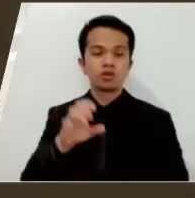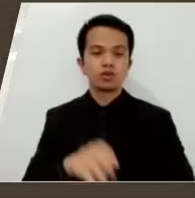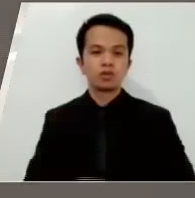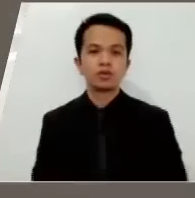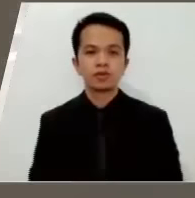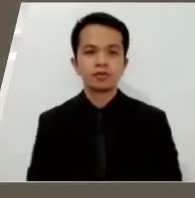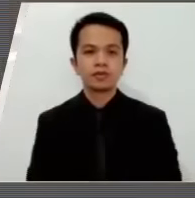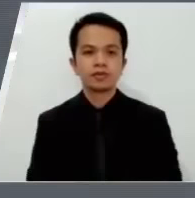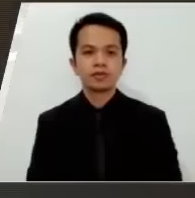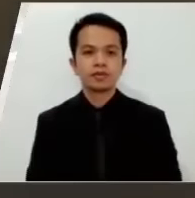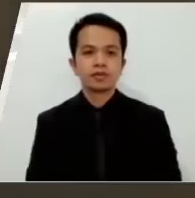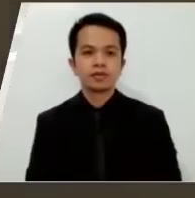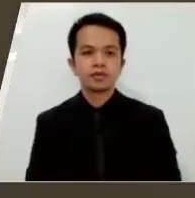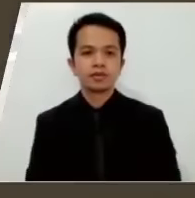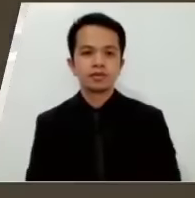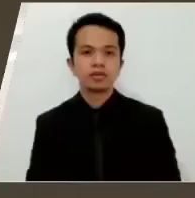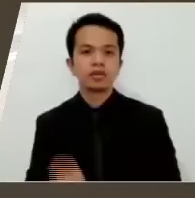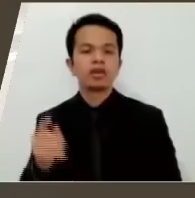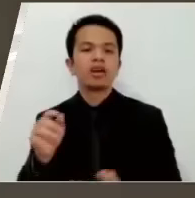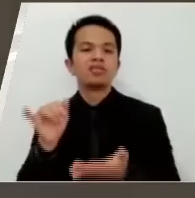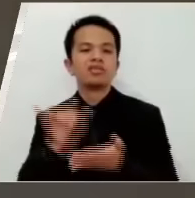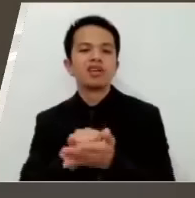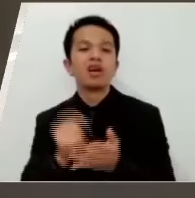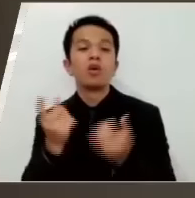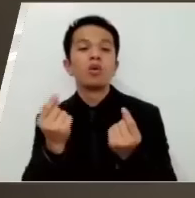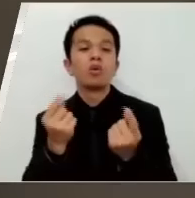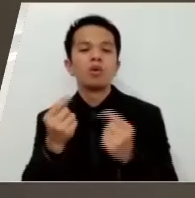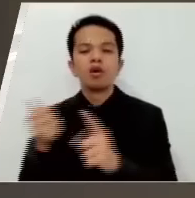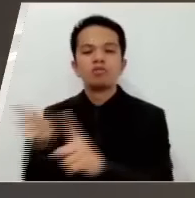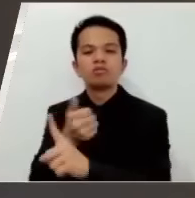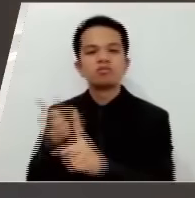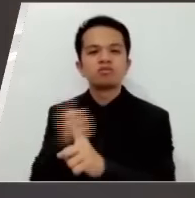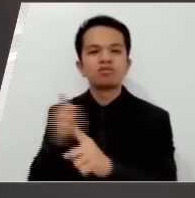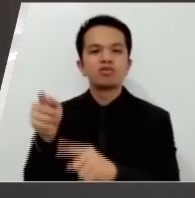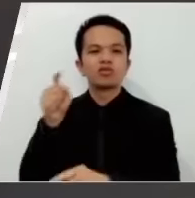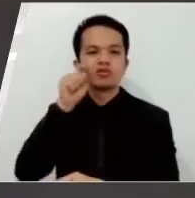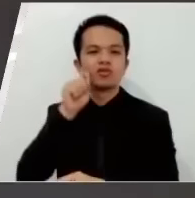Nagugat daw nang iharas niya ang isang babae doon.